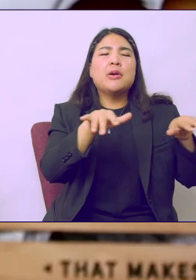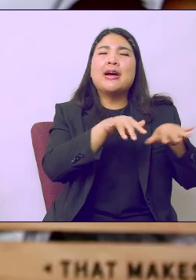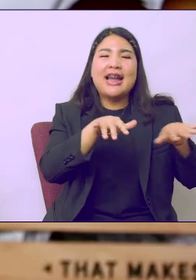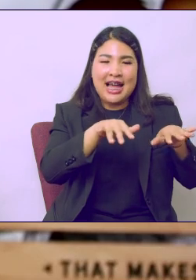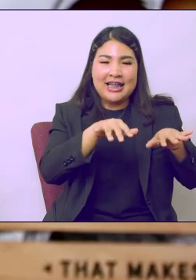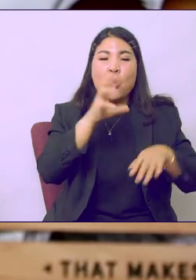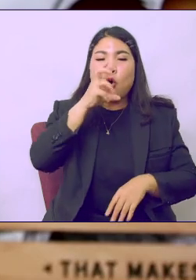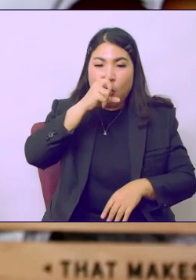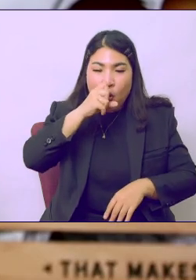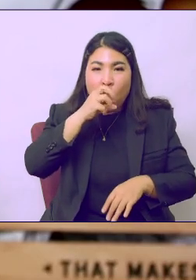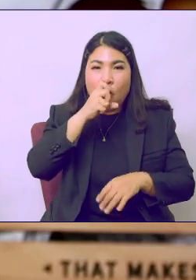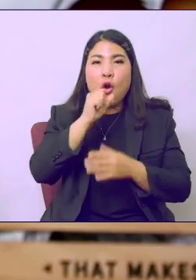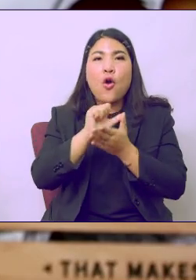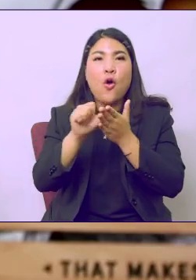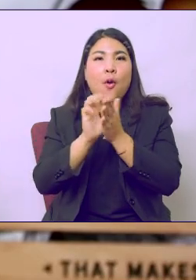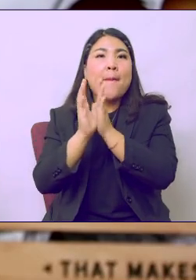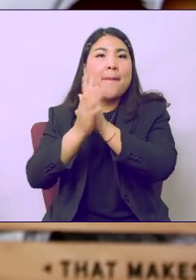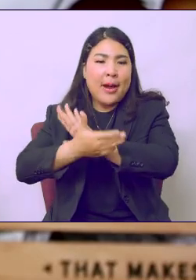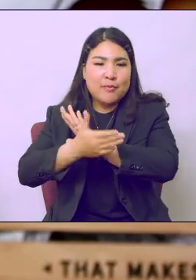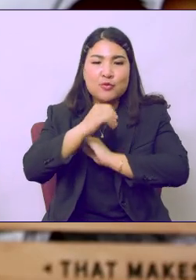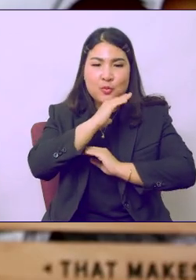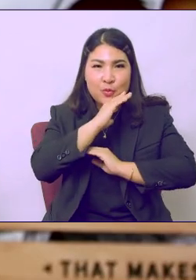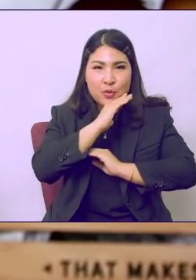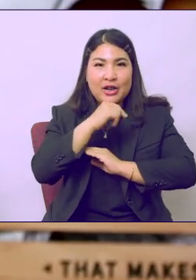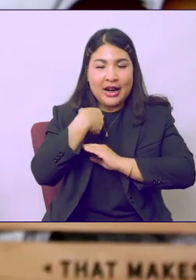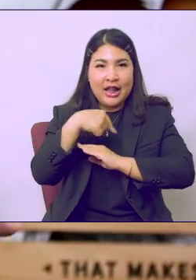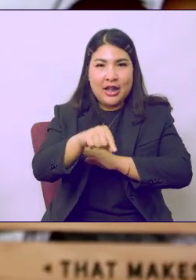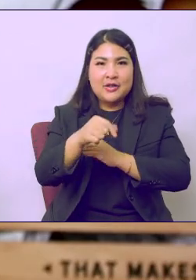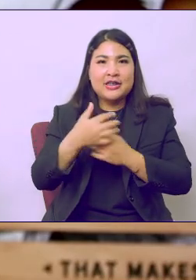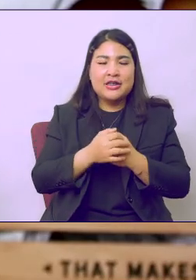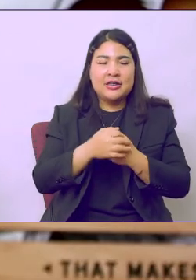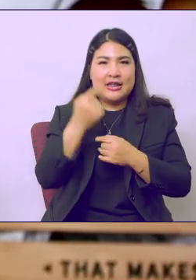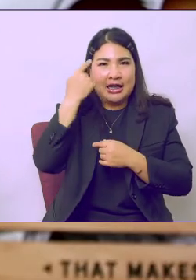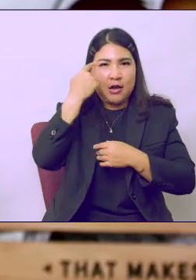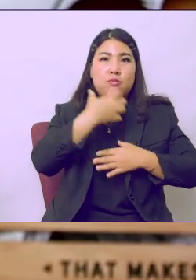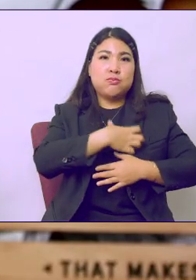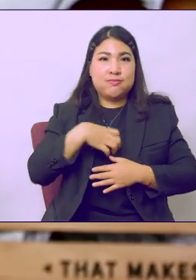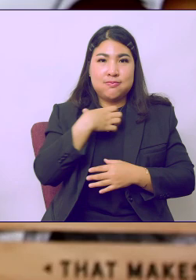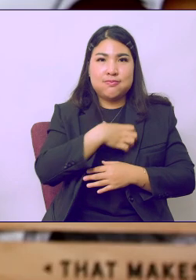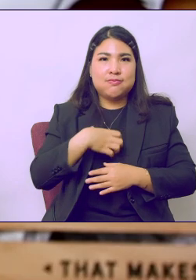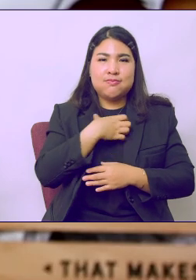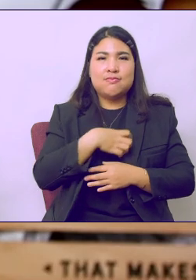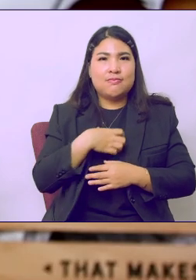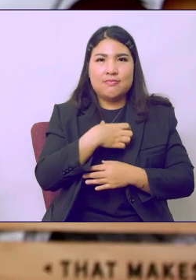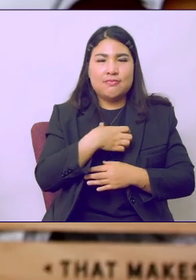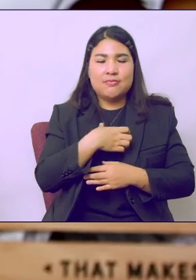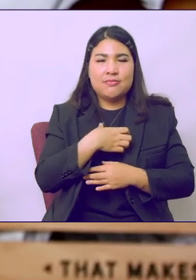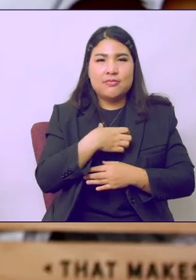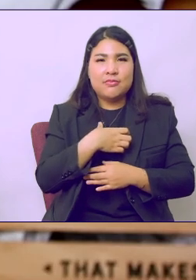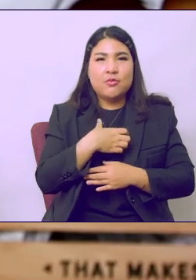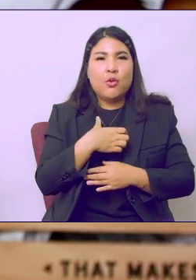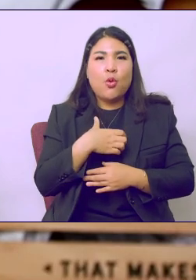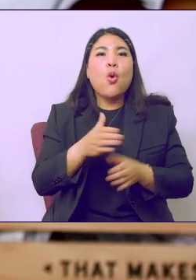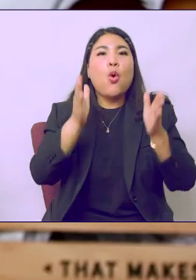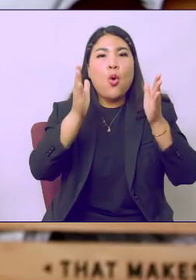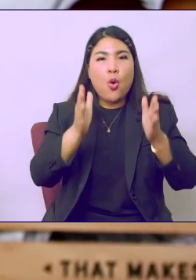ลองลองปรับดูนะครับเมื่อเราซิงโครไนซ์กับน้องเนี่ยนะครับเชื่อมต่อกับน้องได้เนี่ยภาวะอารมณ์ของผู้ผู้ที่นะครับผู้